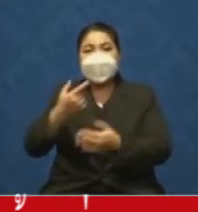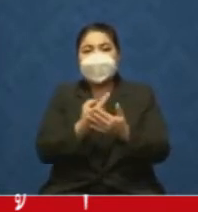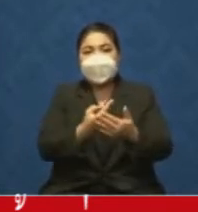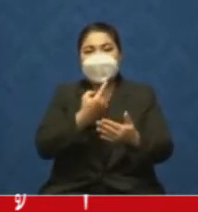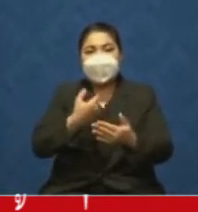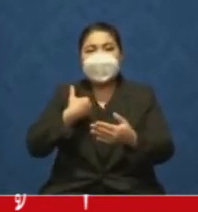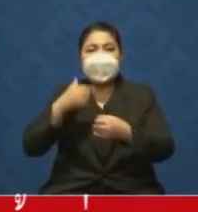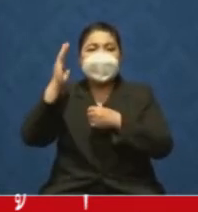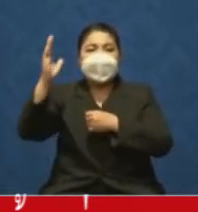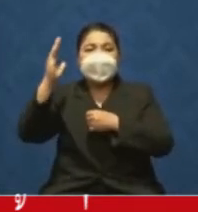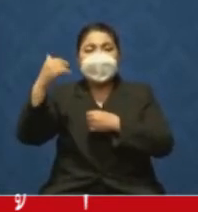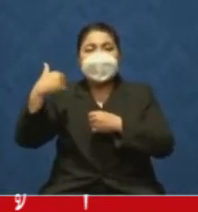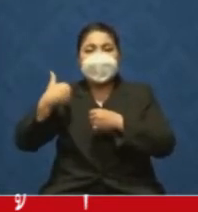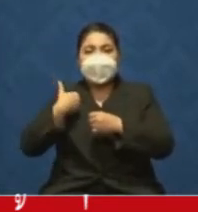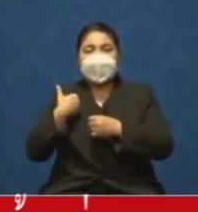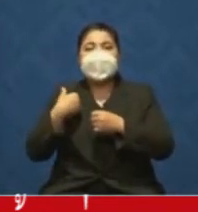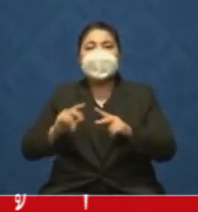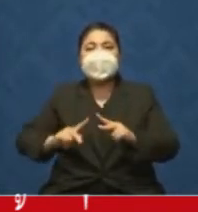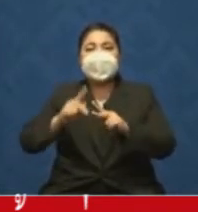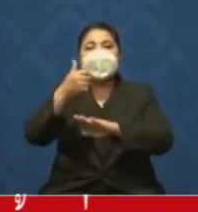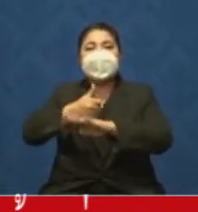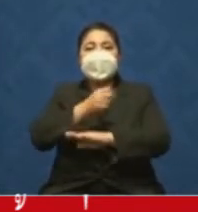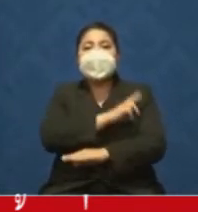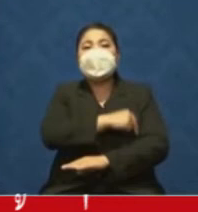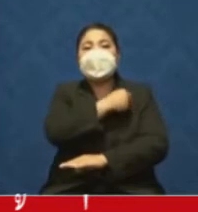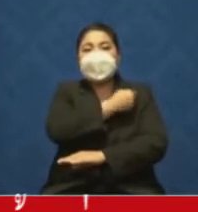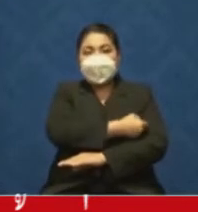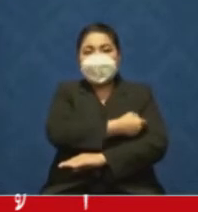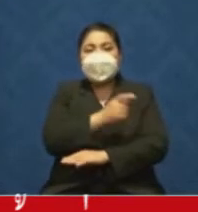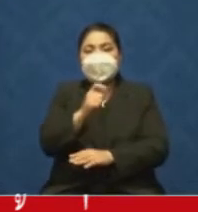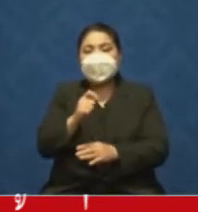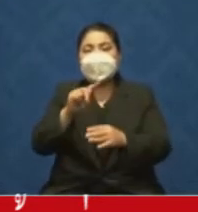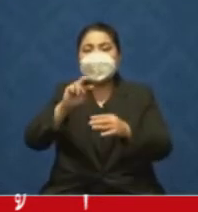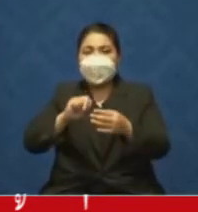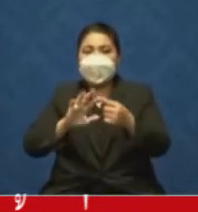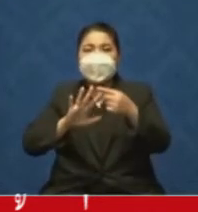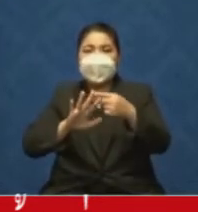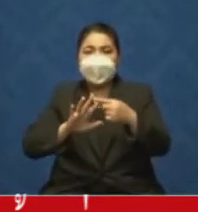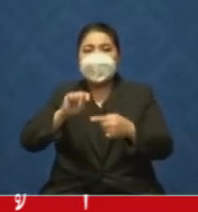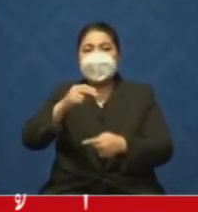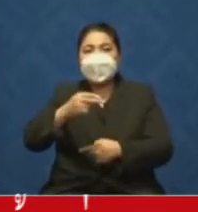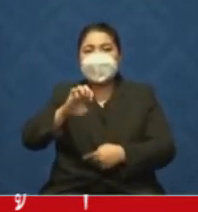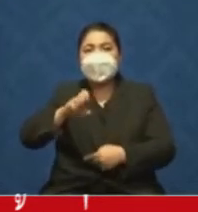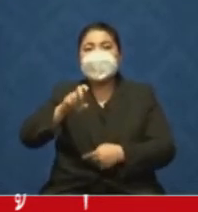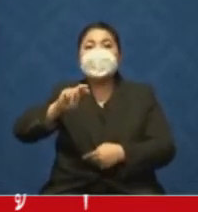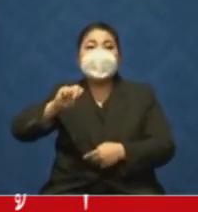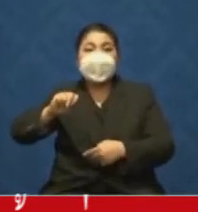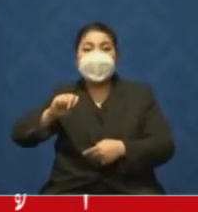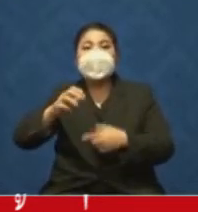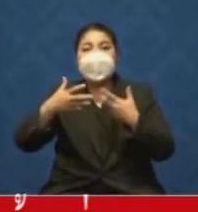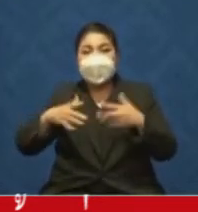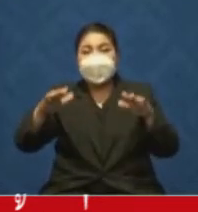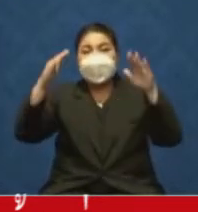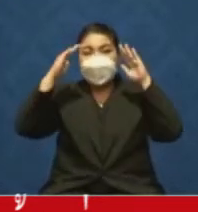้วัใจรฐมัตรี วาการกระทวงสาทสุกในทินชาีบริุลและผลเองประยติจัโอชา